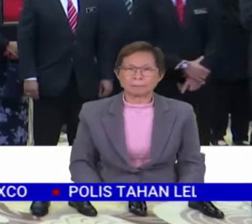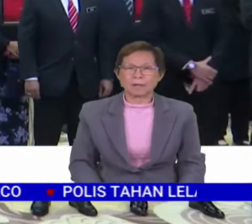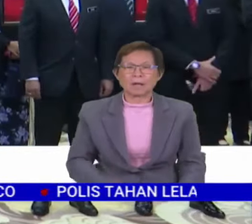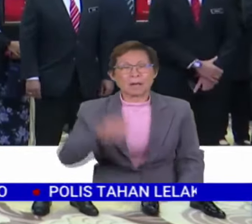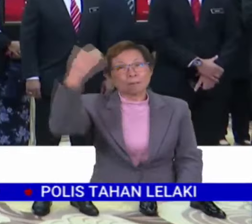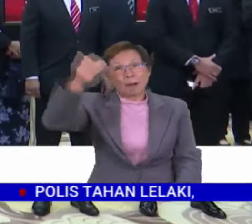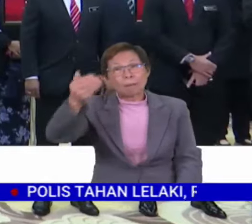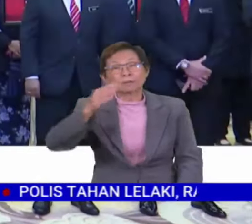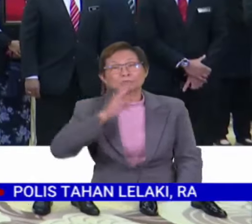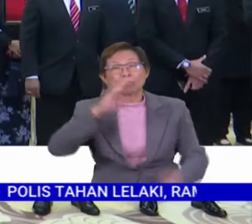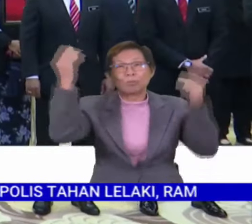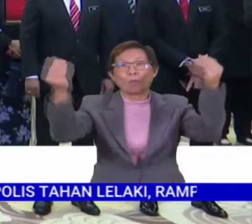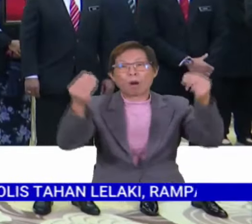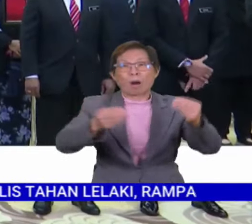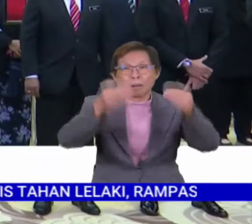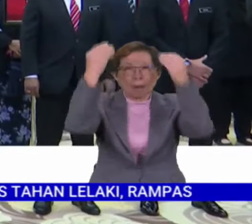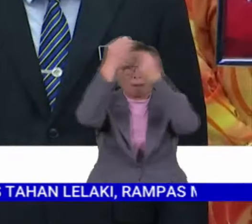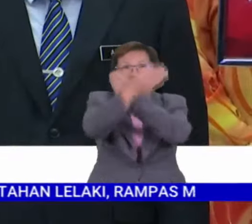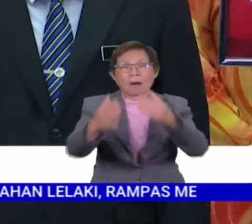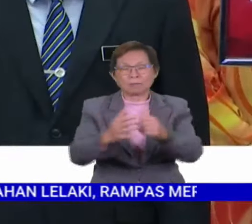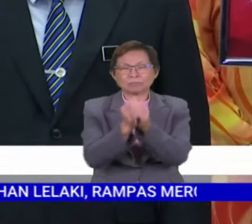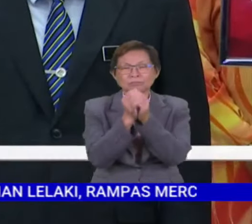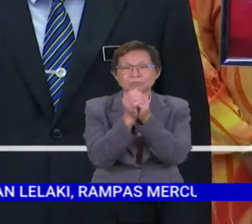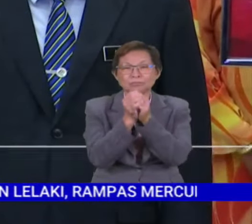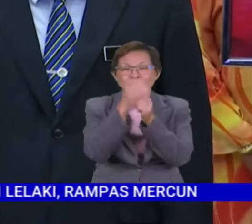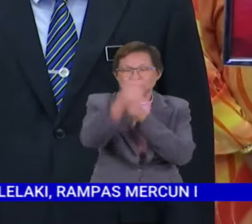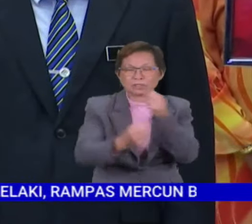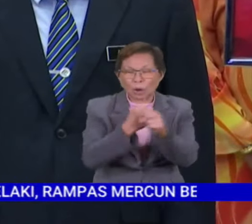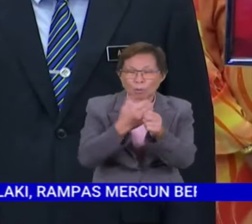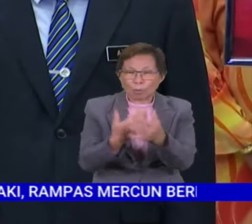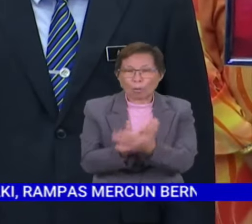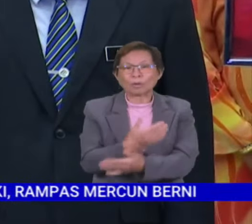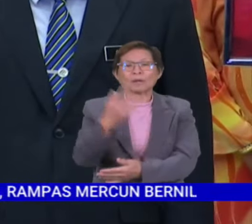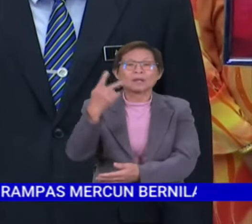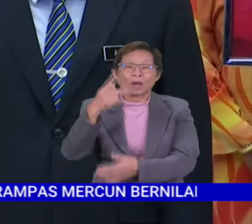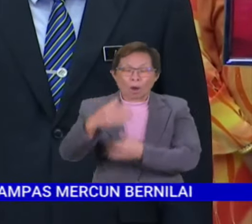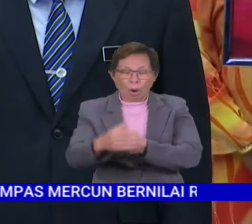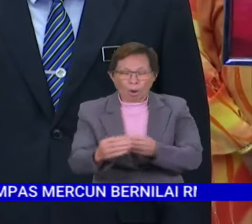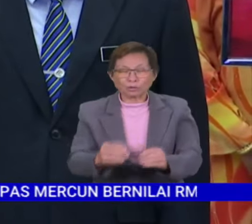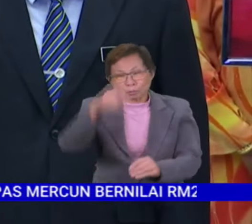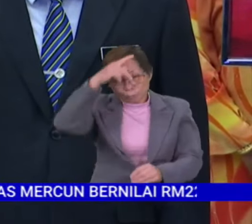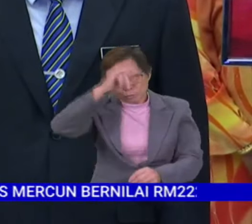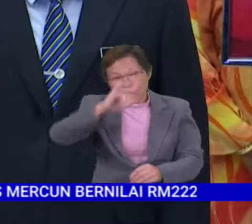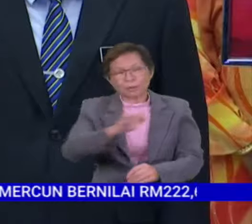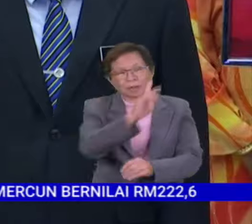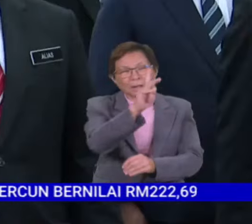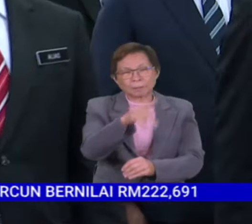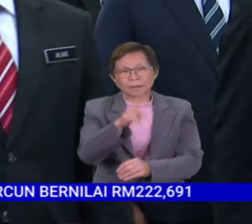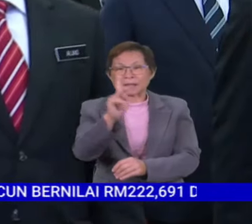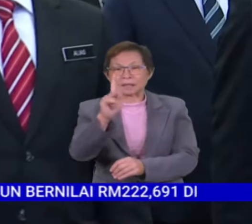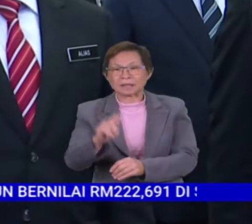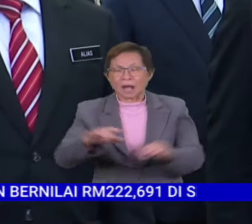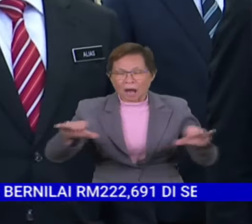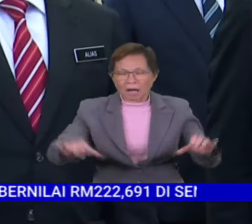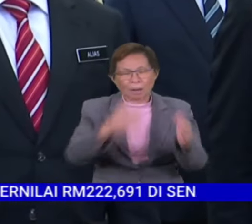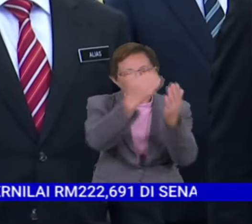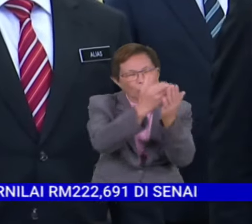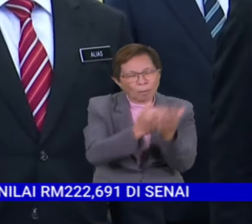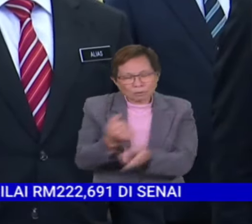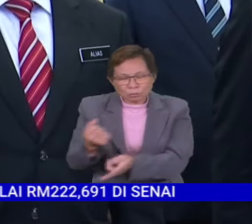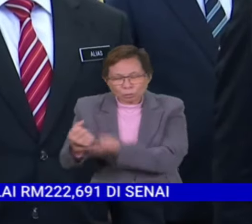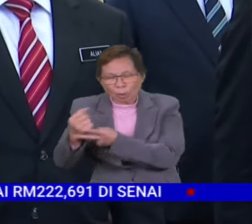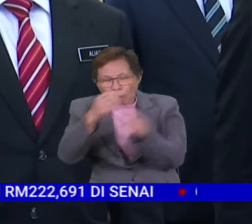Beliau berucap demikian dalam majlis amanat tahun baru kementerian itu di Putrajaya. Tambah beliau, KPKT akan mengambil langkah penjimatan dari